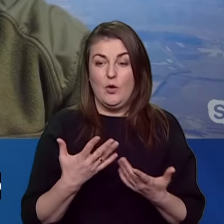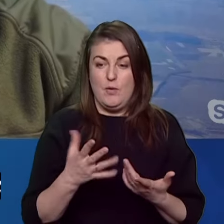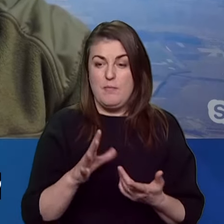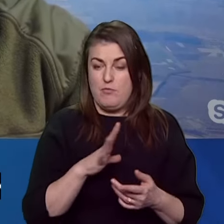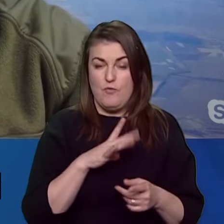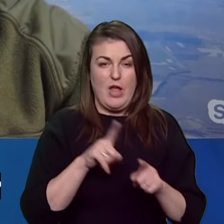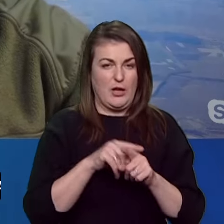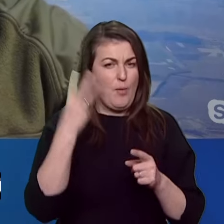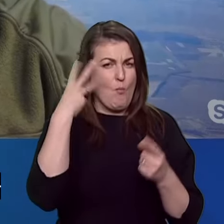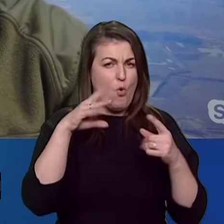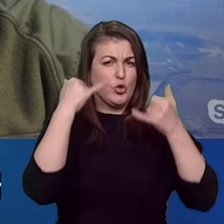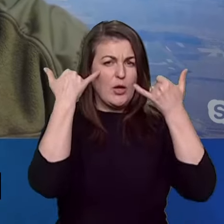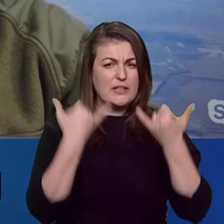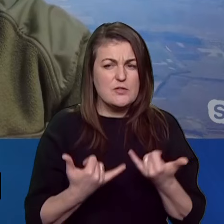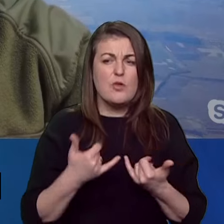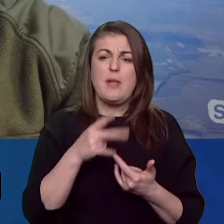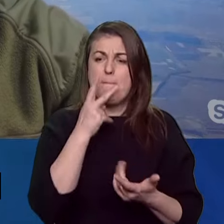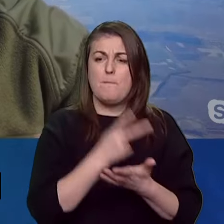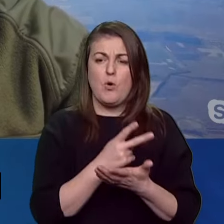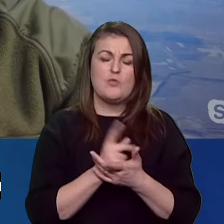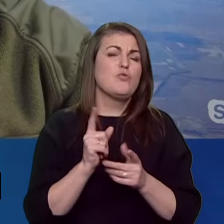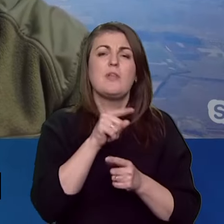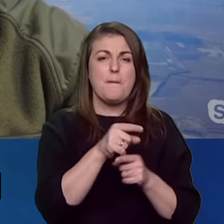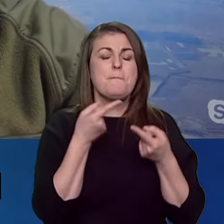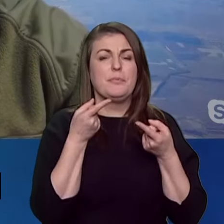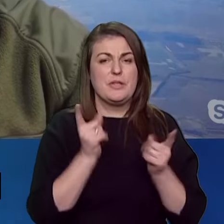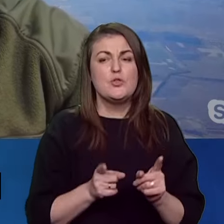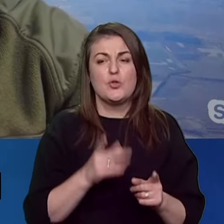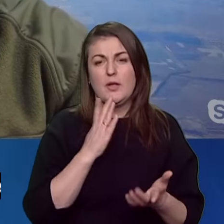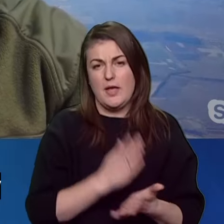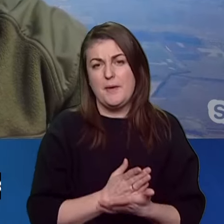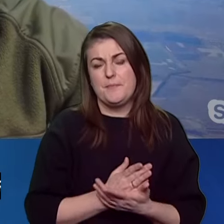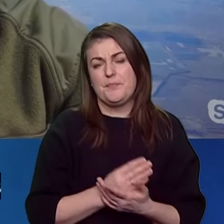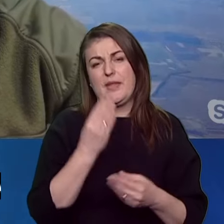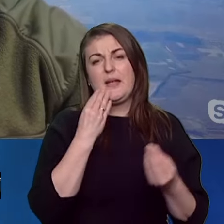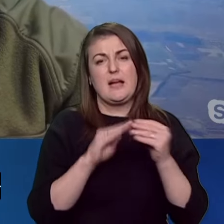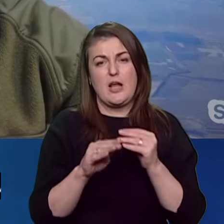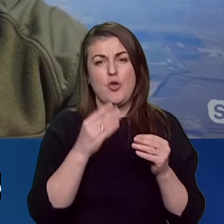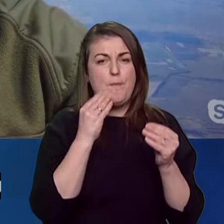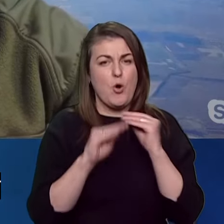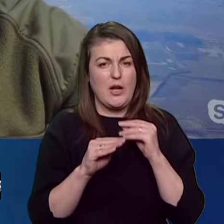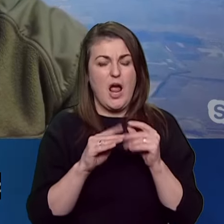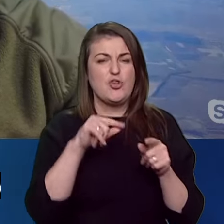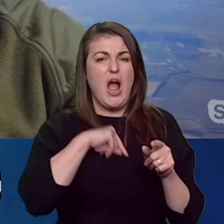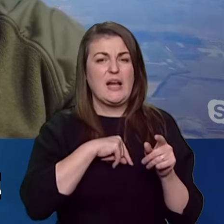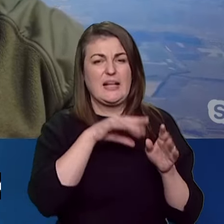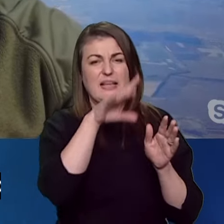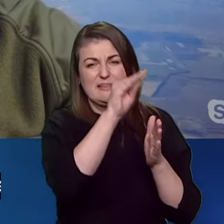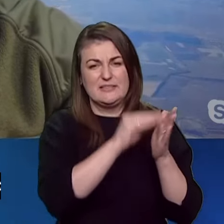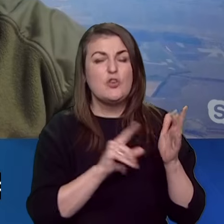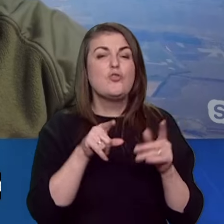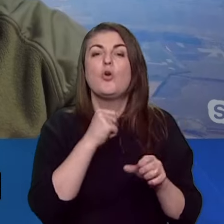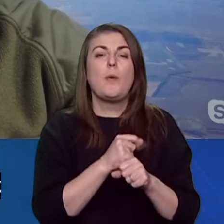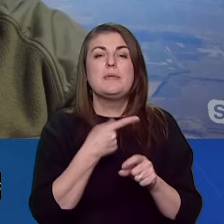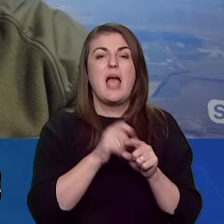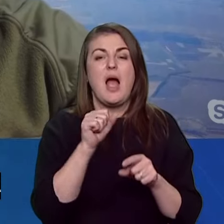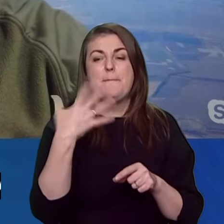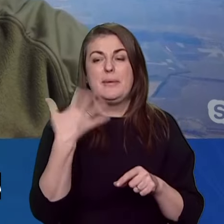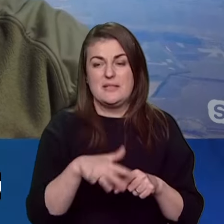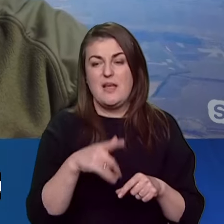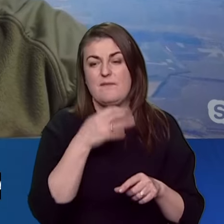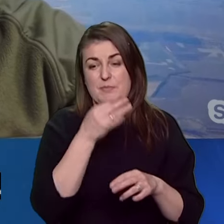був модернізований. Там кажуть про U-версію, так що дійсно є краще, покращені має характеристики. Що робить цей А-50, відповідаючи